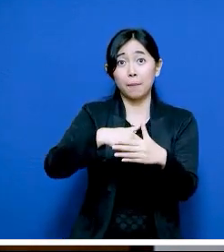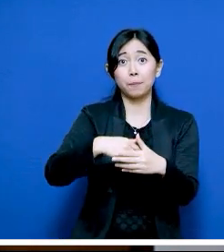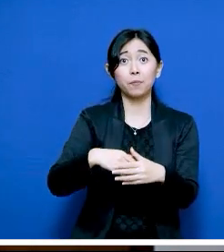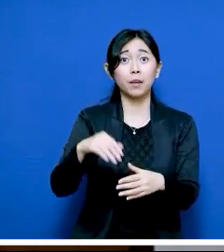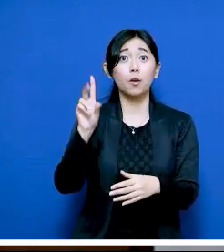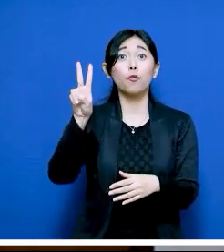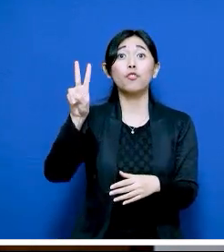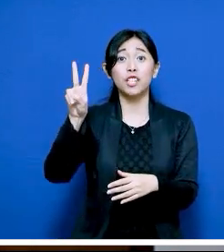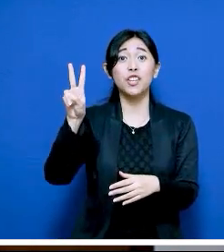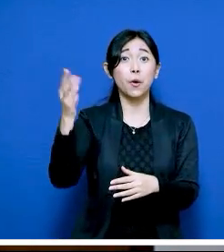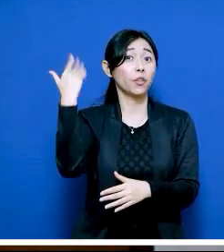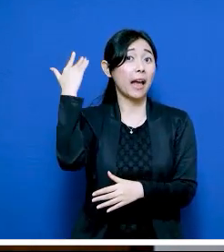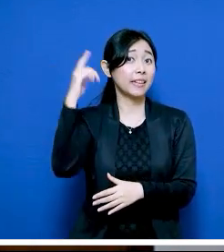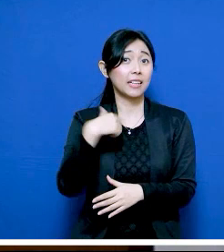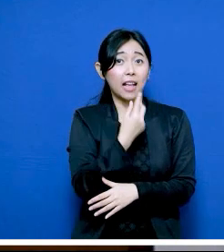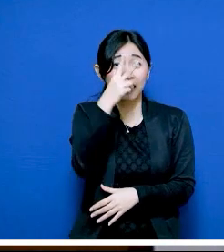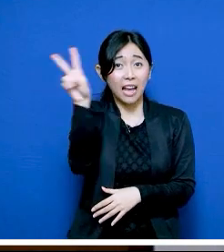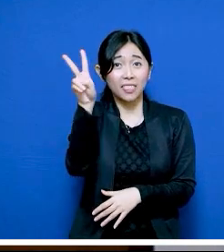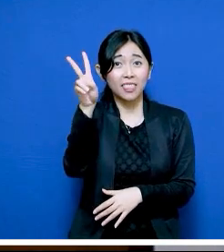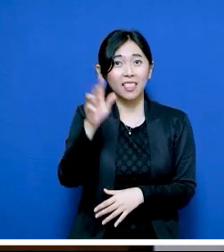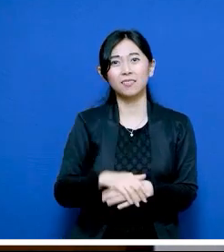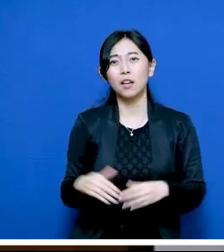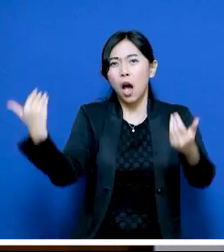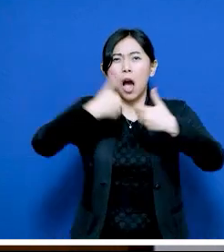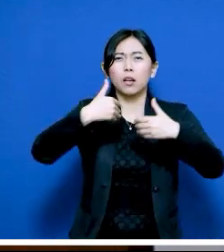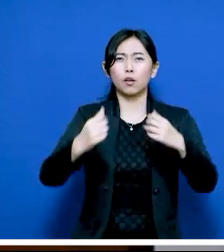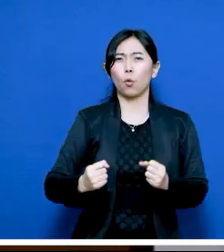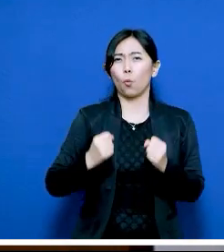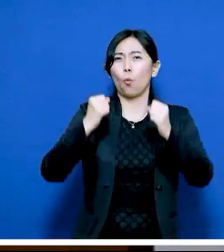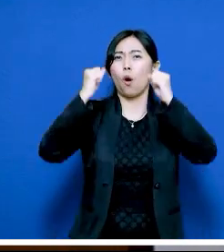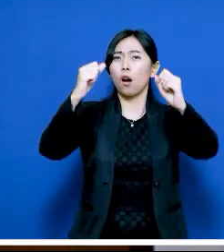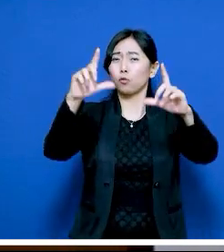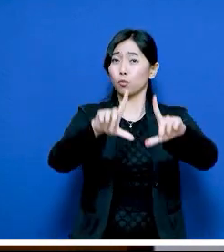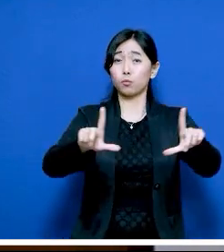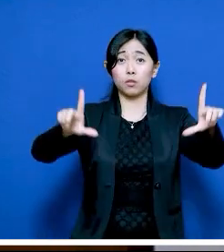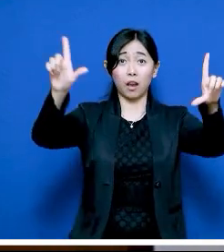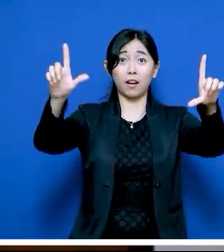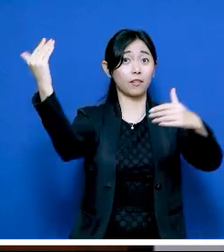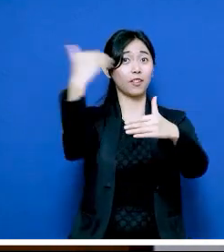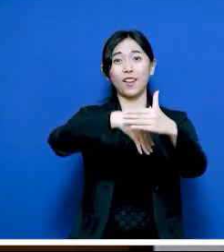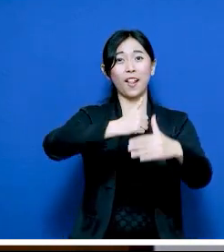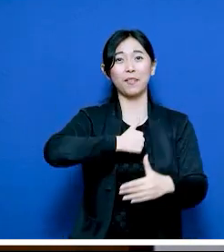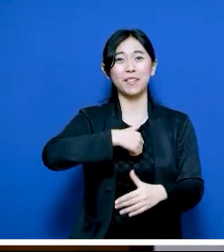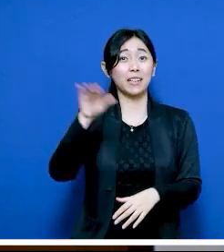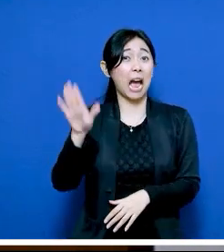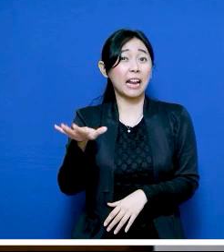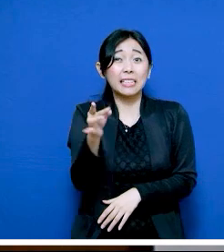tadi kita melihat ada kekuatan yang begitu besar dalam diri